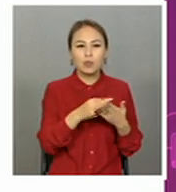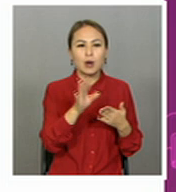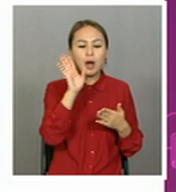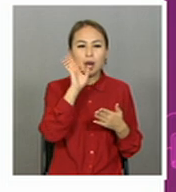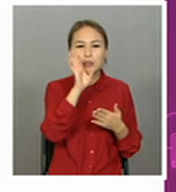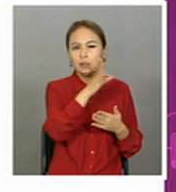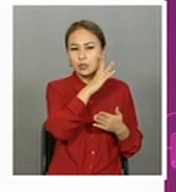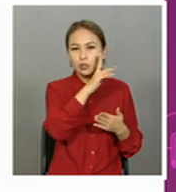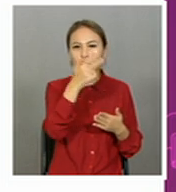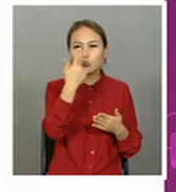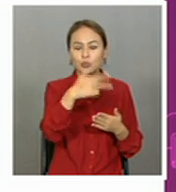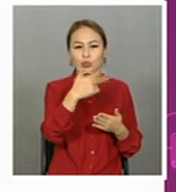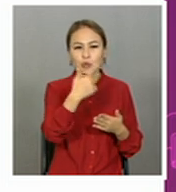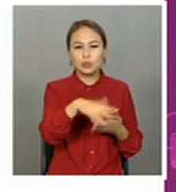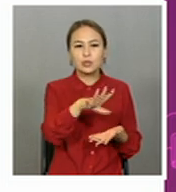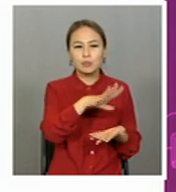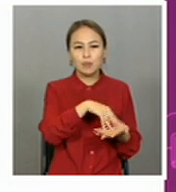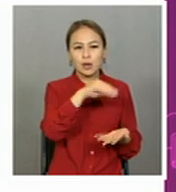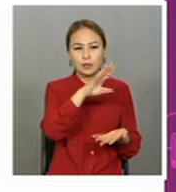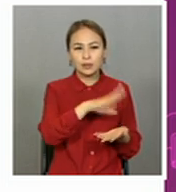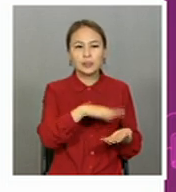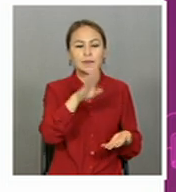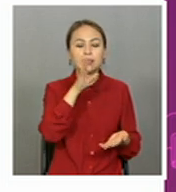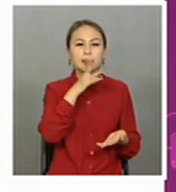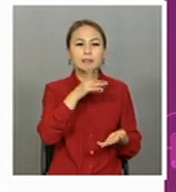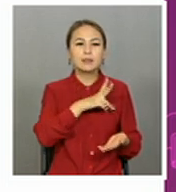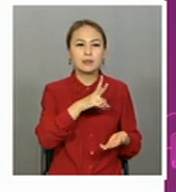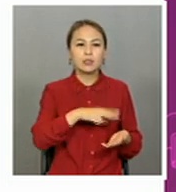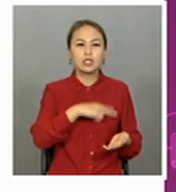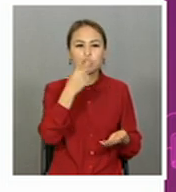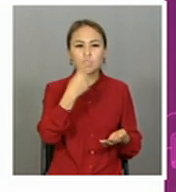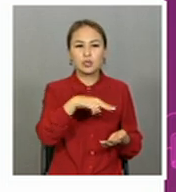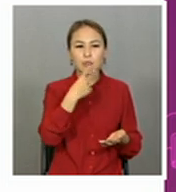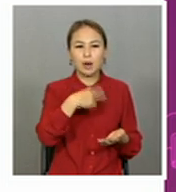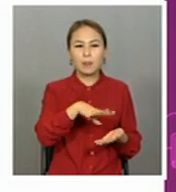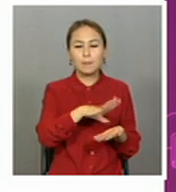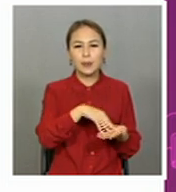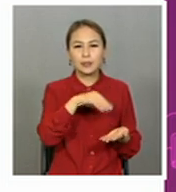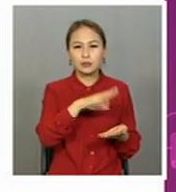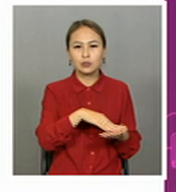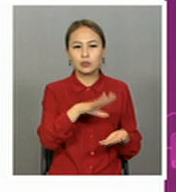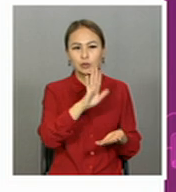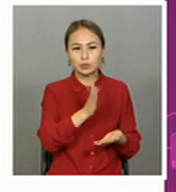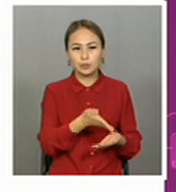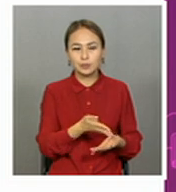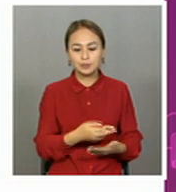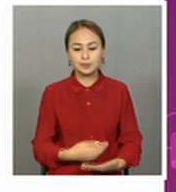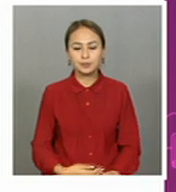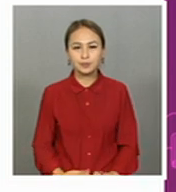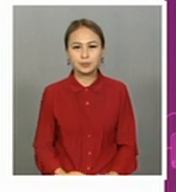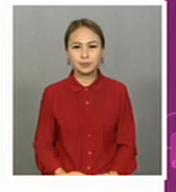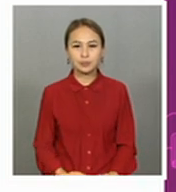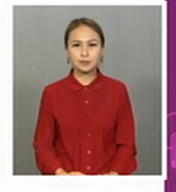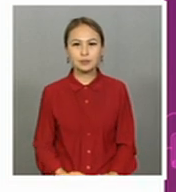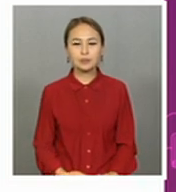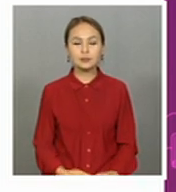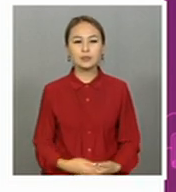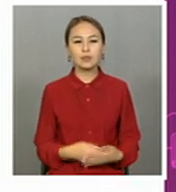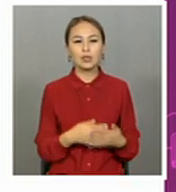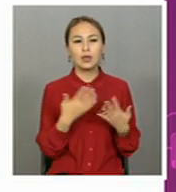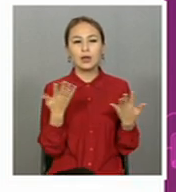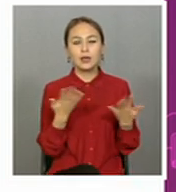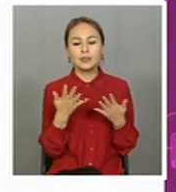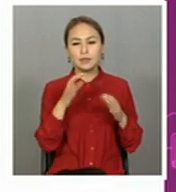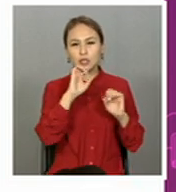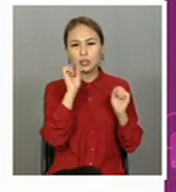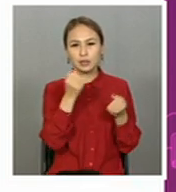оқыңдар. Анасы 30 мәнті, ал қызы 20 мәнті түйеді. Қайсысы жылдам